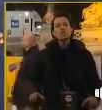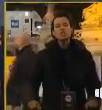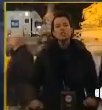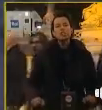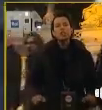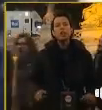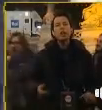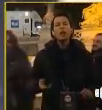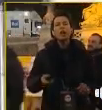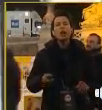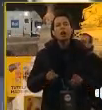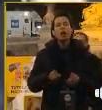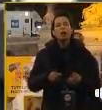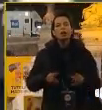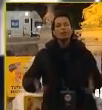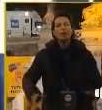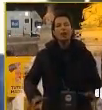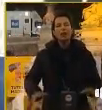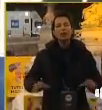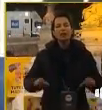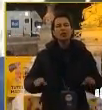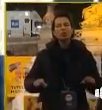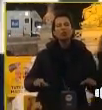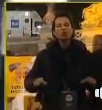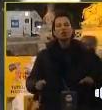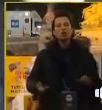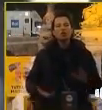alto.